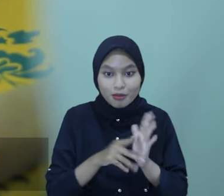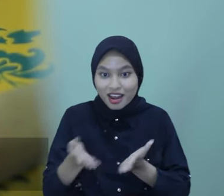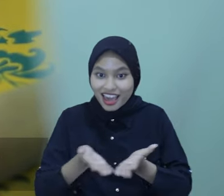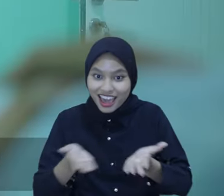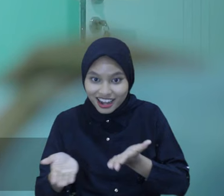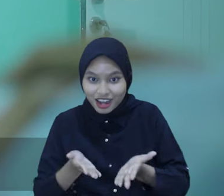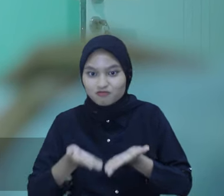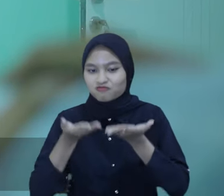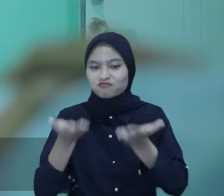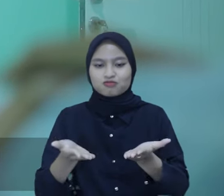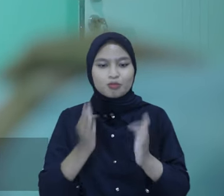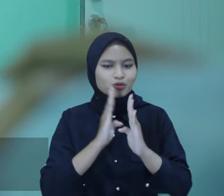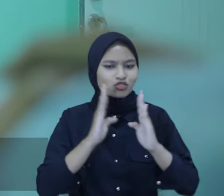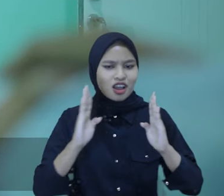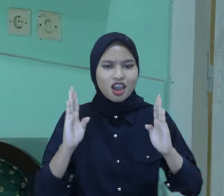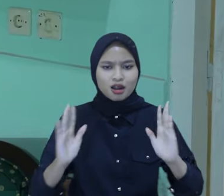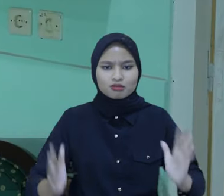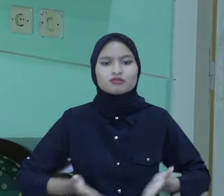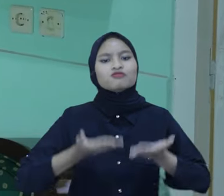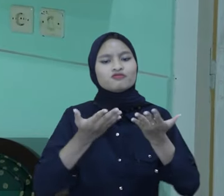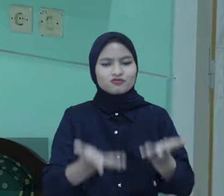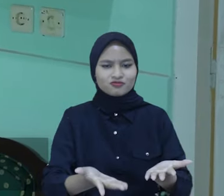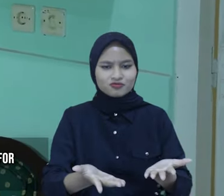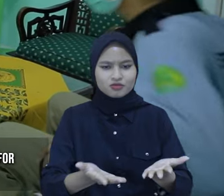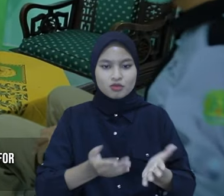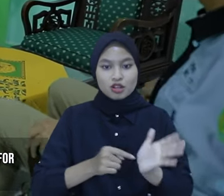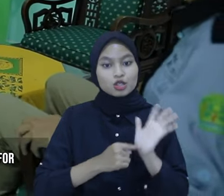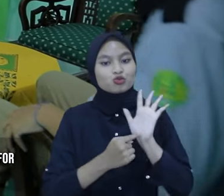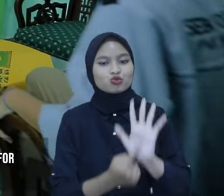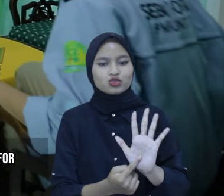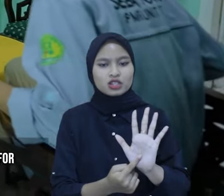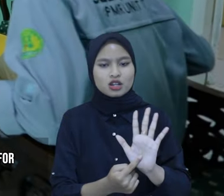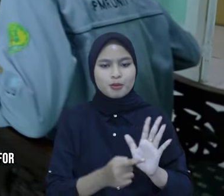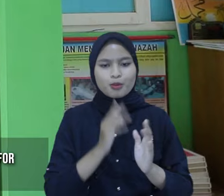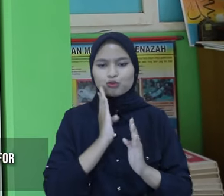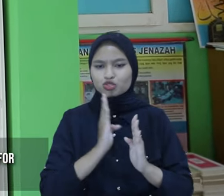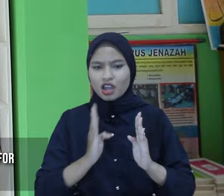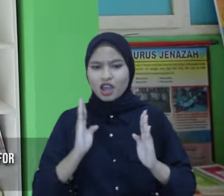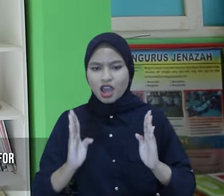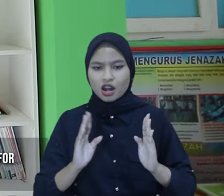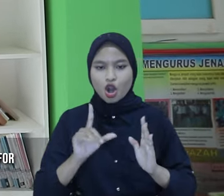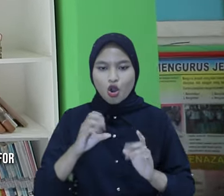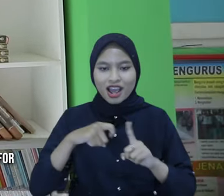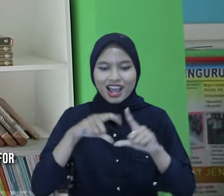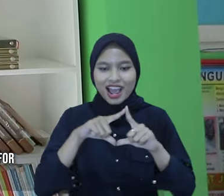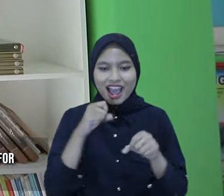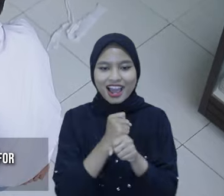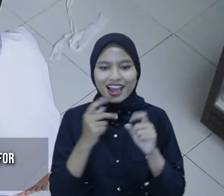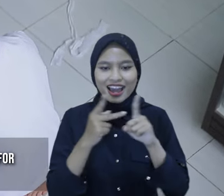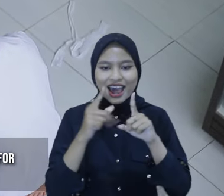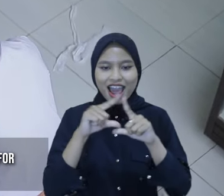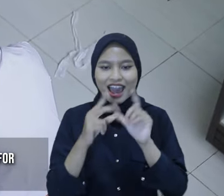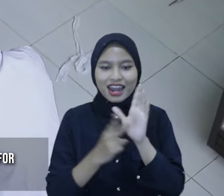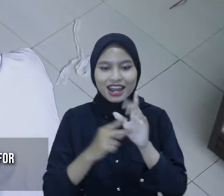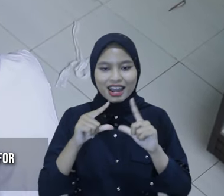layanan yang diberikan Perpustakaan Lokagana menunjukkan bahwa Perpustakaan Lokagana